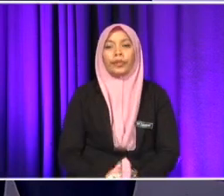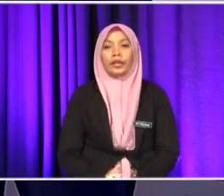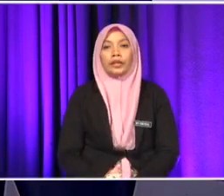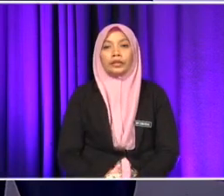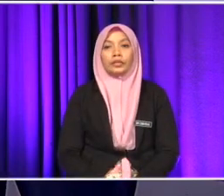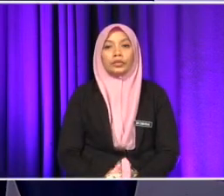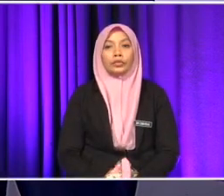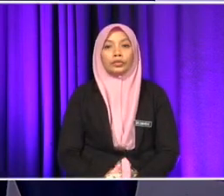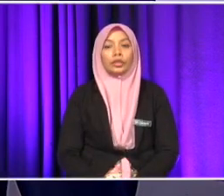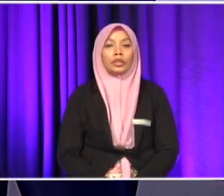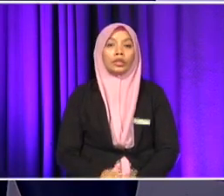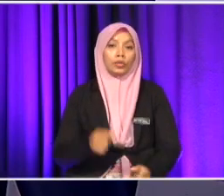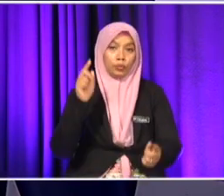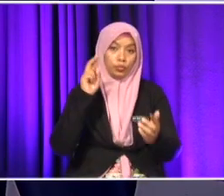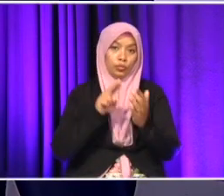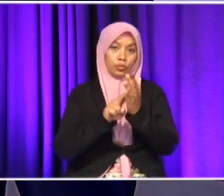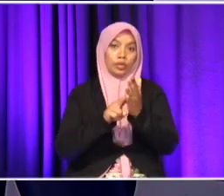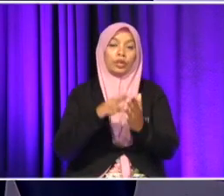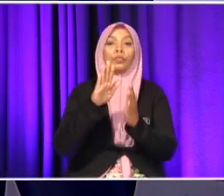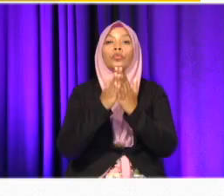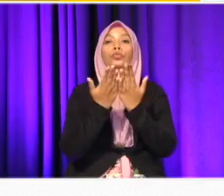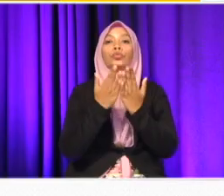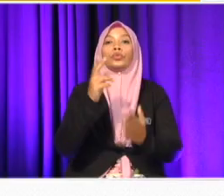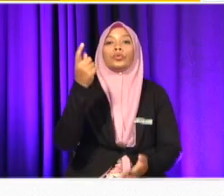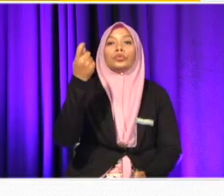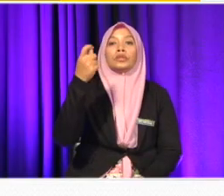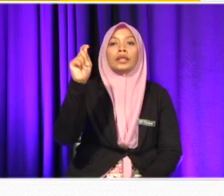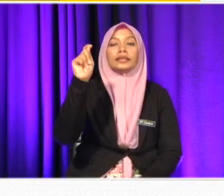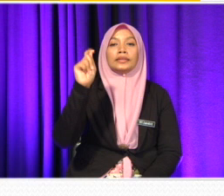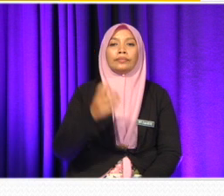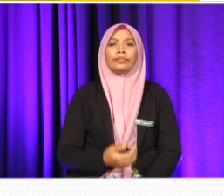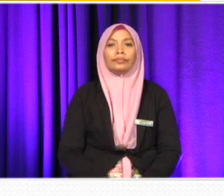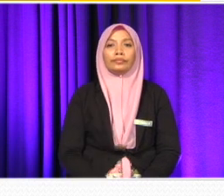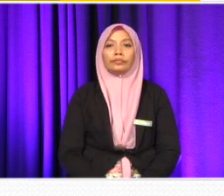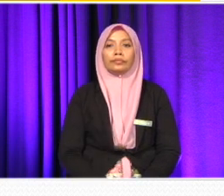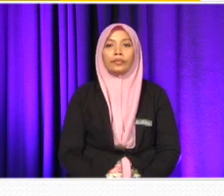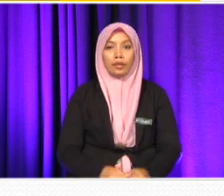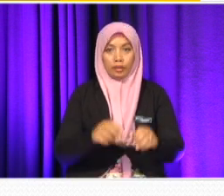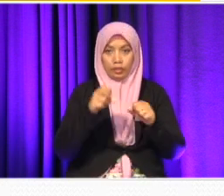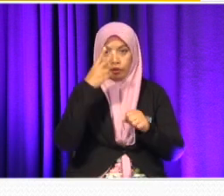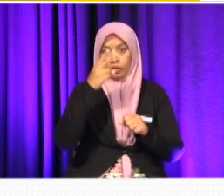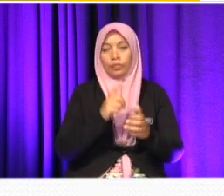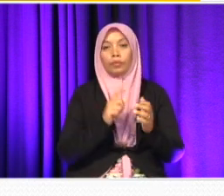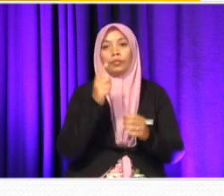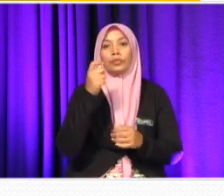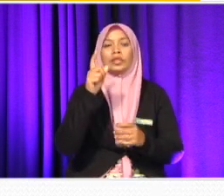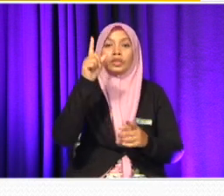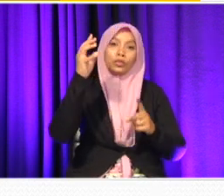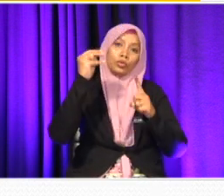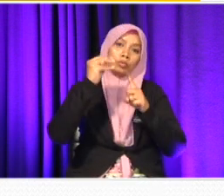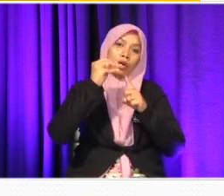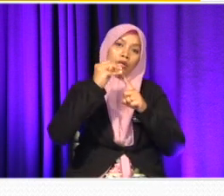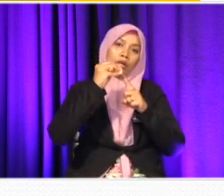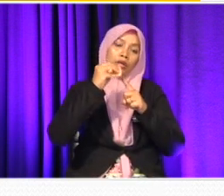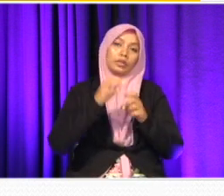rujukan dalam buku teks Oke dapatkan profil pelanggan di kawasan yang telah dikenal pasti sudah satu markas